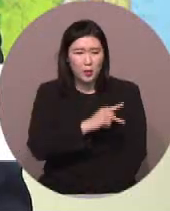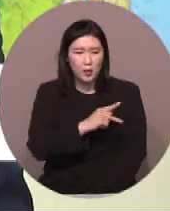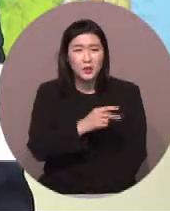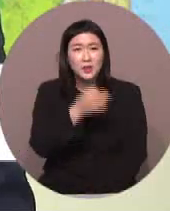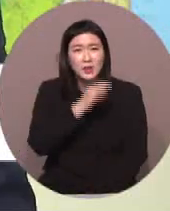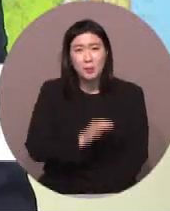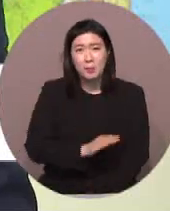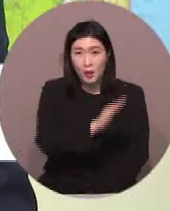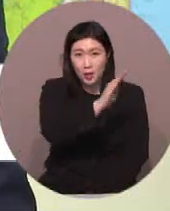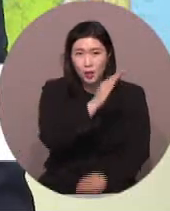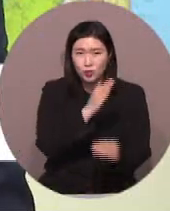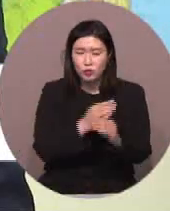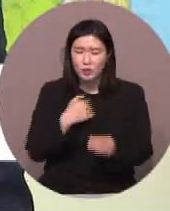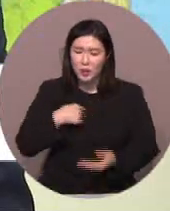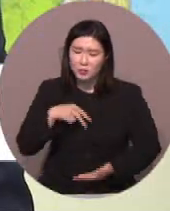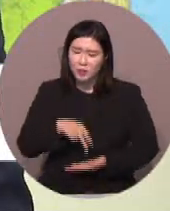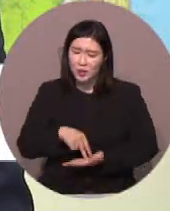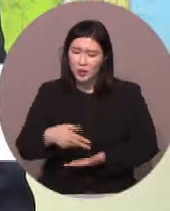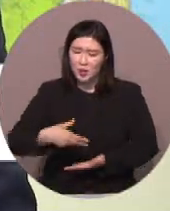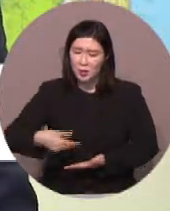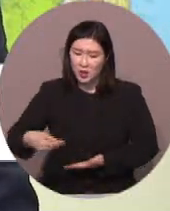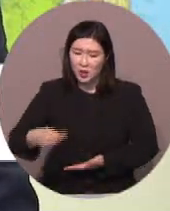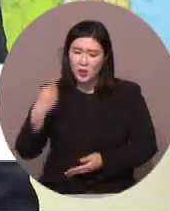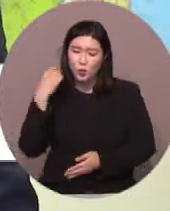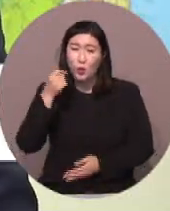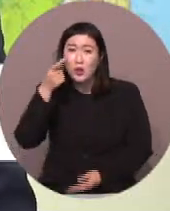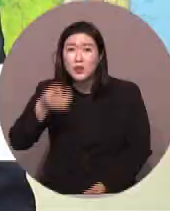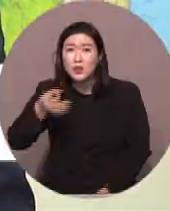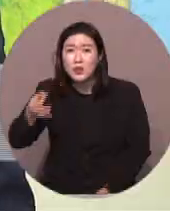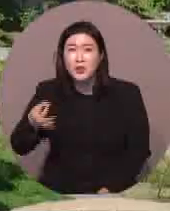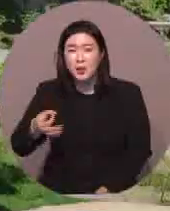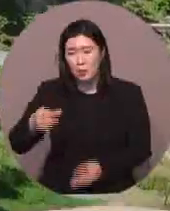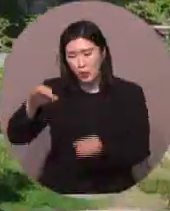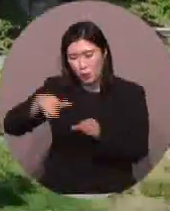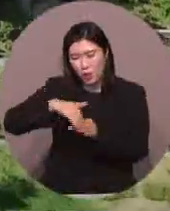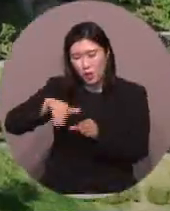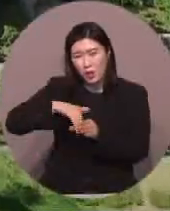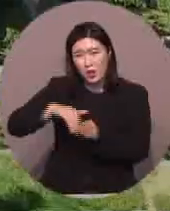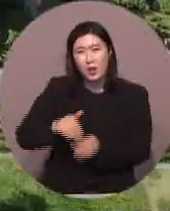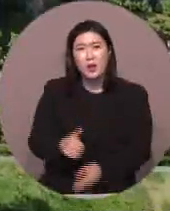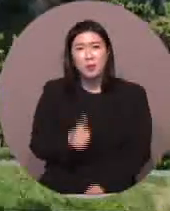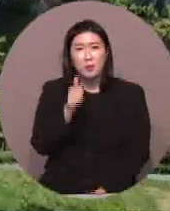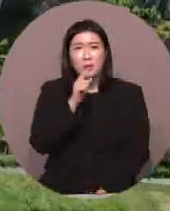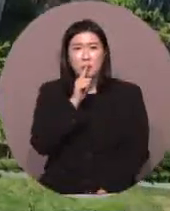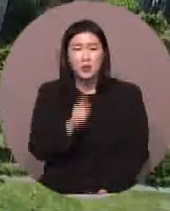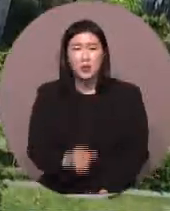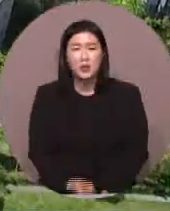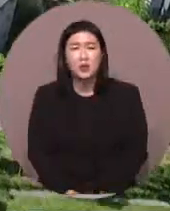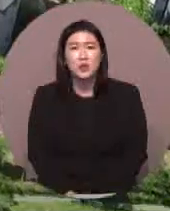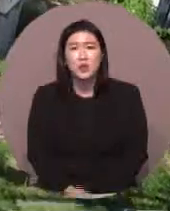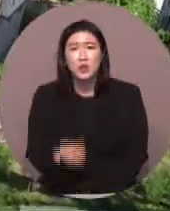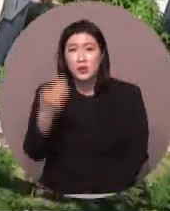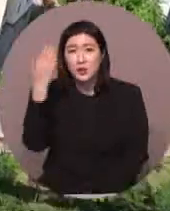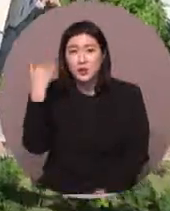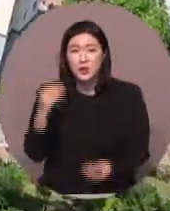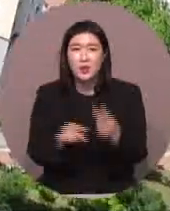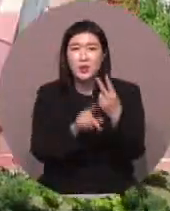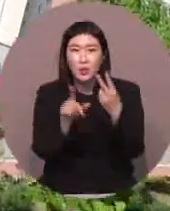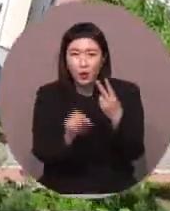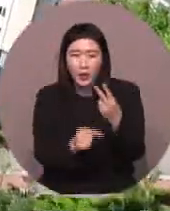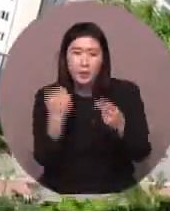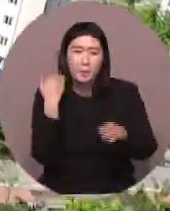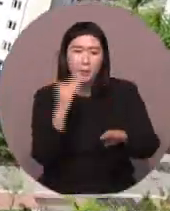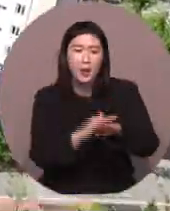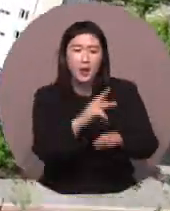입장에서도 오히려 전세보다는 반전세를 지금 놓고 있는 시장이 많고요. 실제 지난 2월 은행 주택담보대출